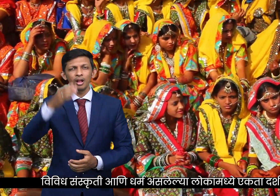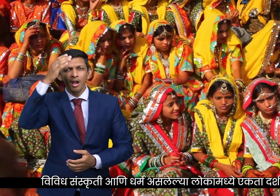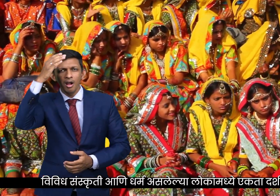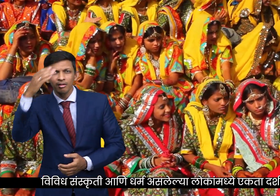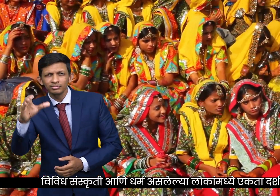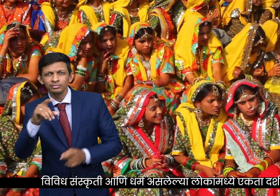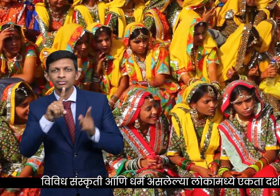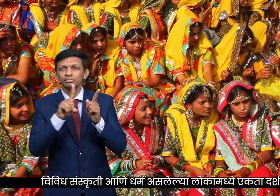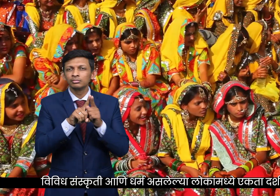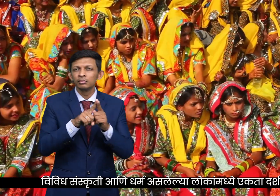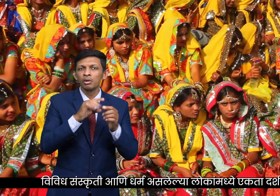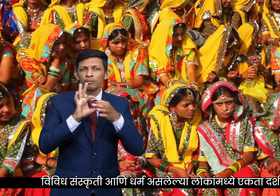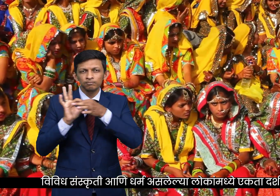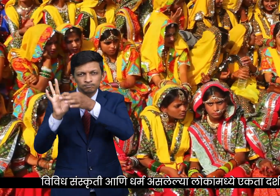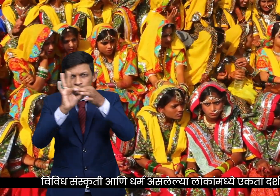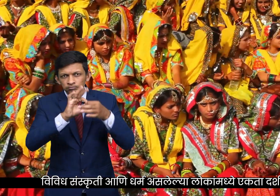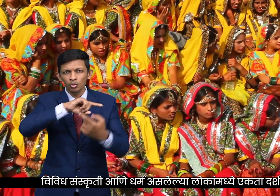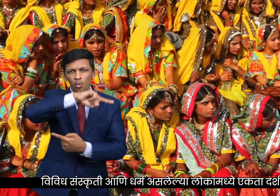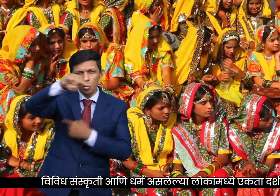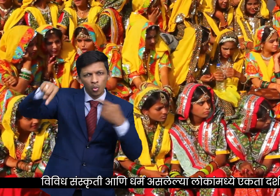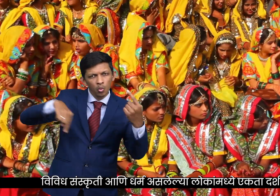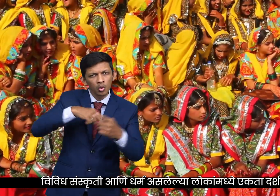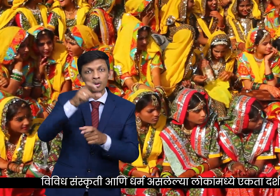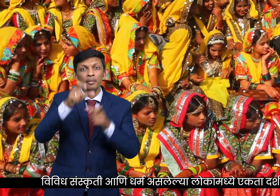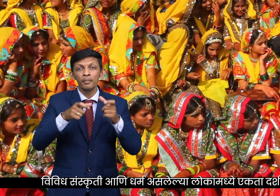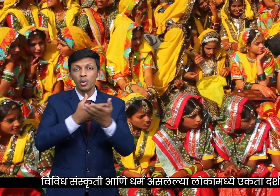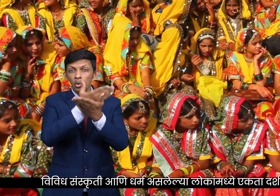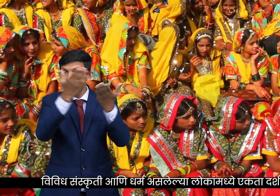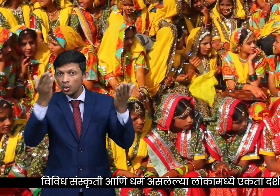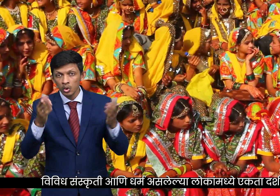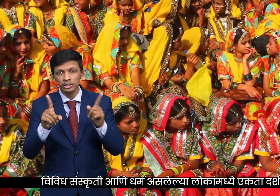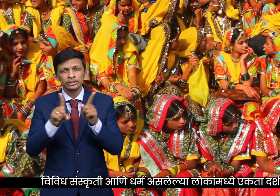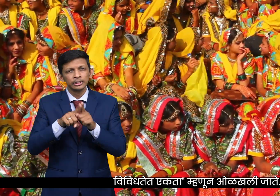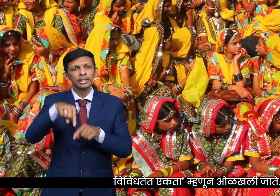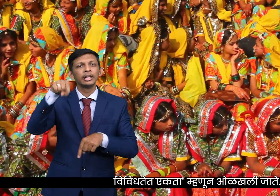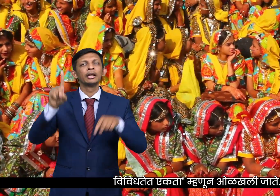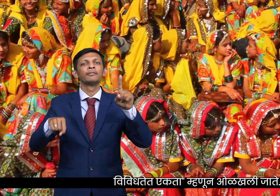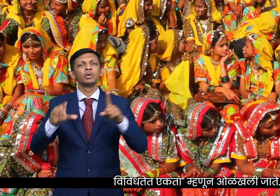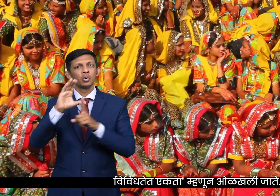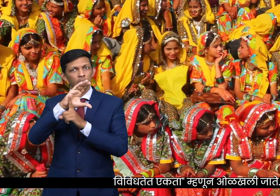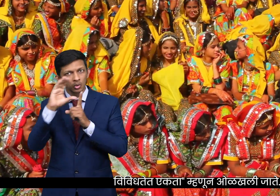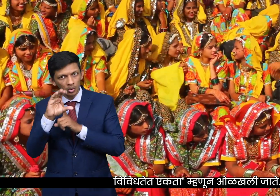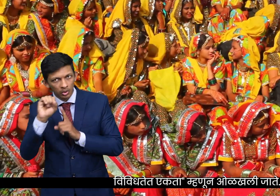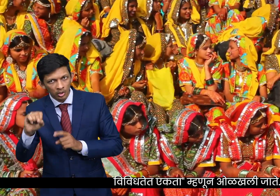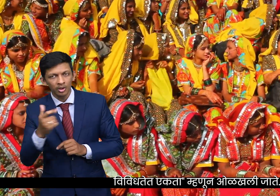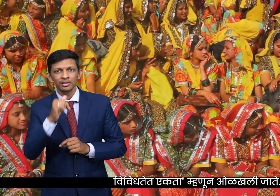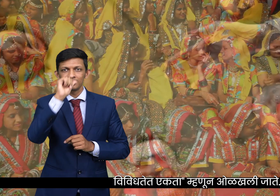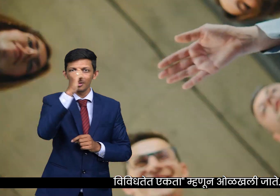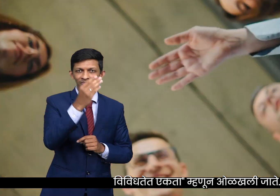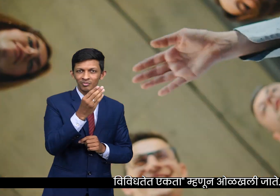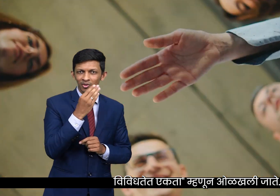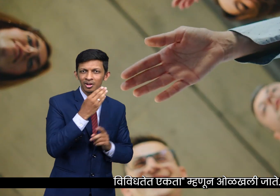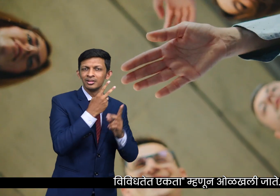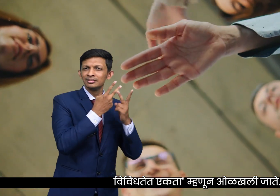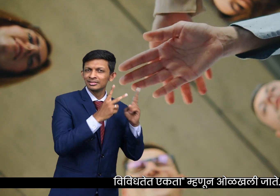विविध संस्कृती आणि धर्म असलेल्या लोकांमध्ये एकता दर्शविणारी संकल्पना विविधतेत एकता म्हणून ओळखली